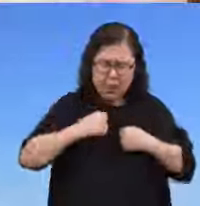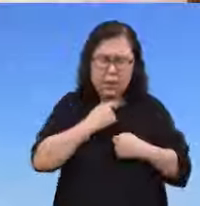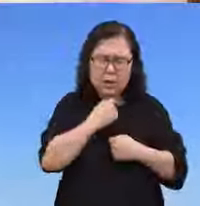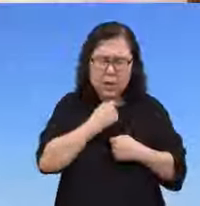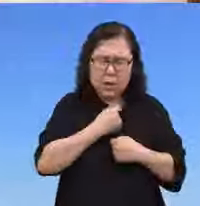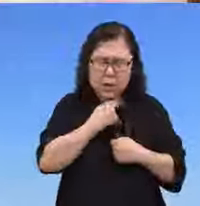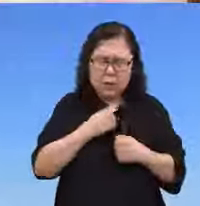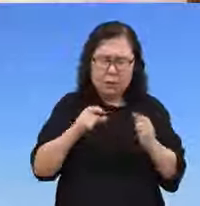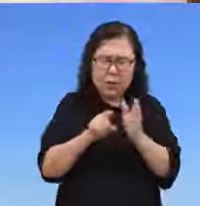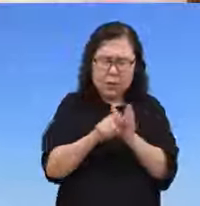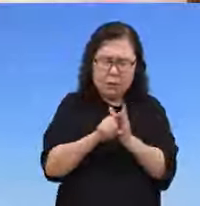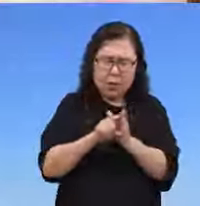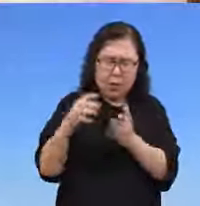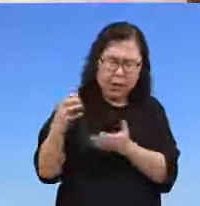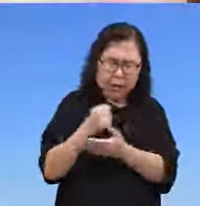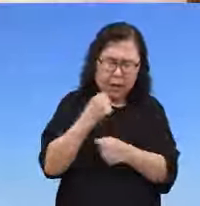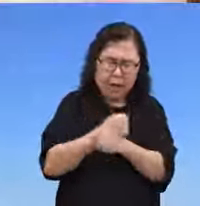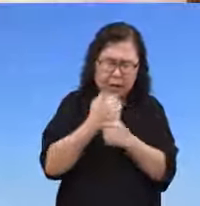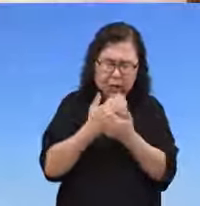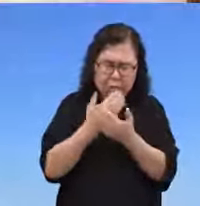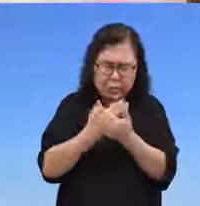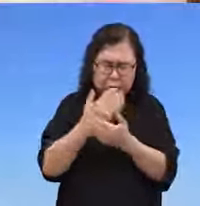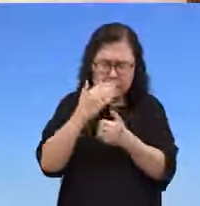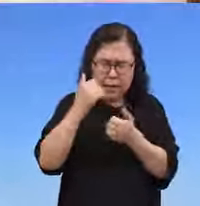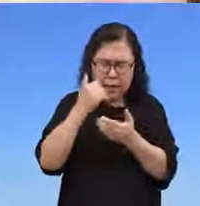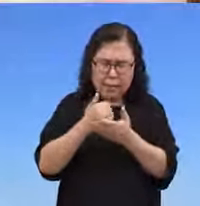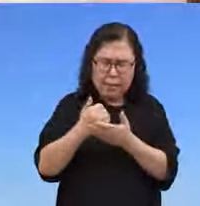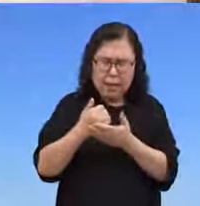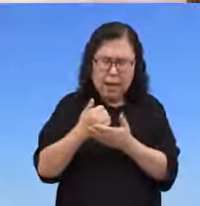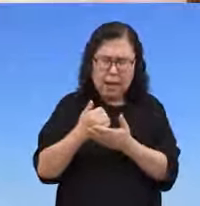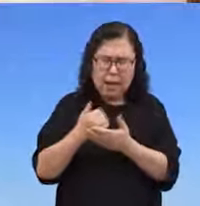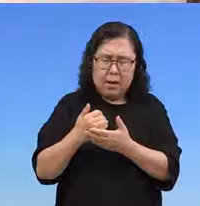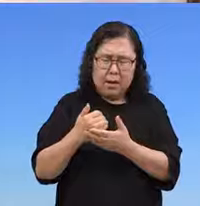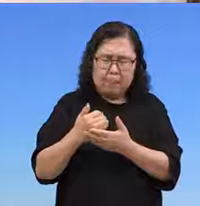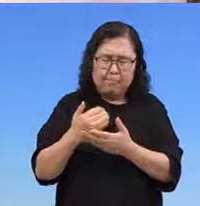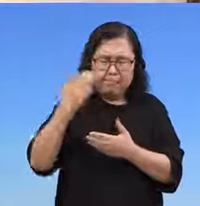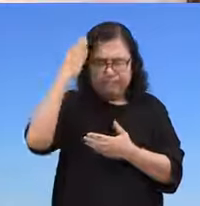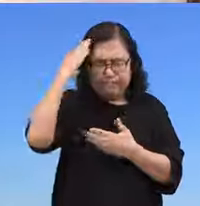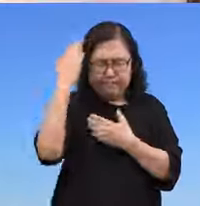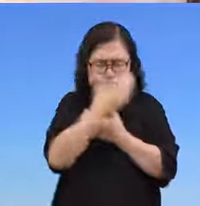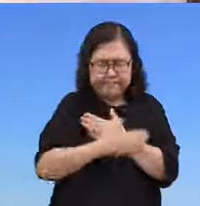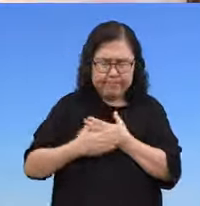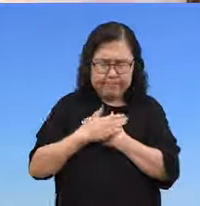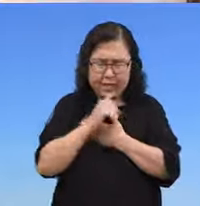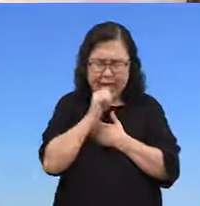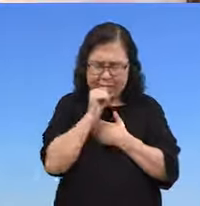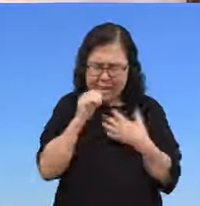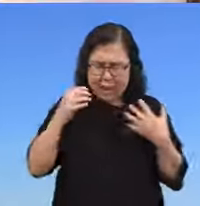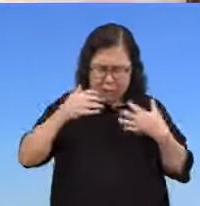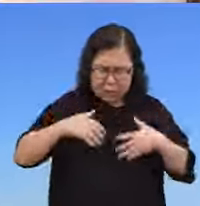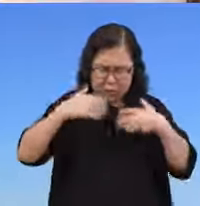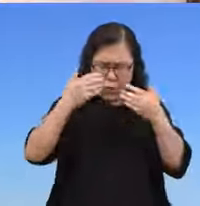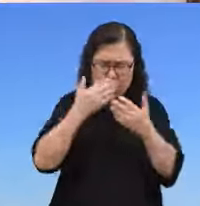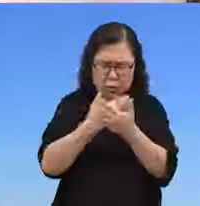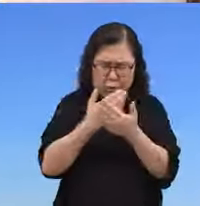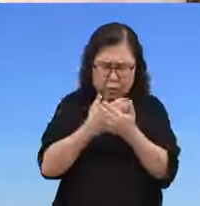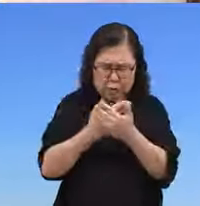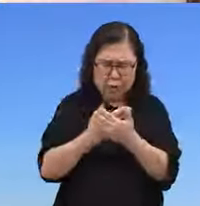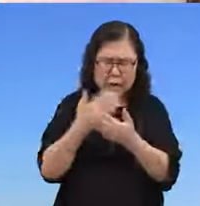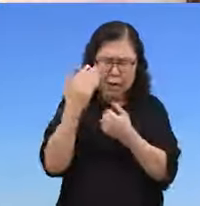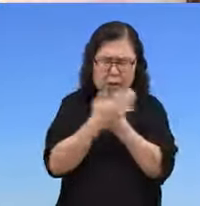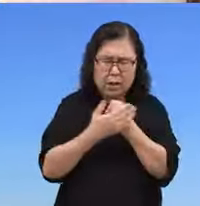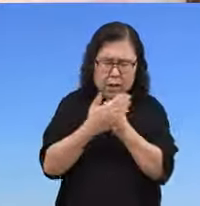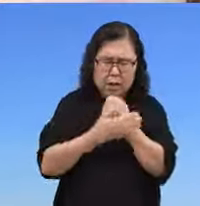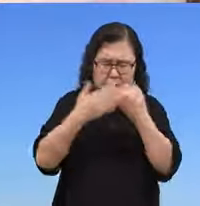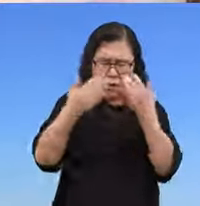원합니다. 하나님의 전신갑주를 허락하여 주시옵소서. 하나님, 자격 없는 자들에게 주시는 은혜가